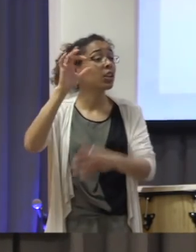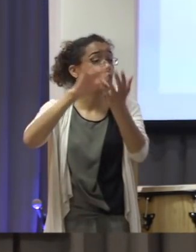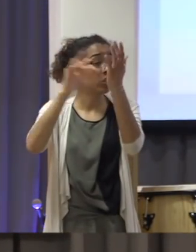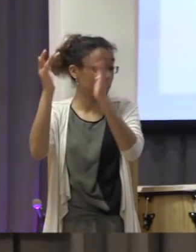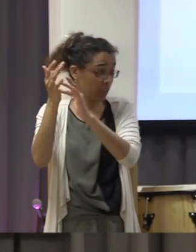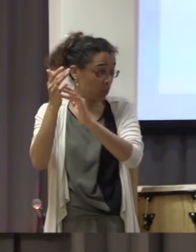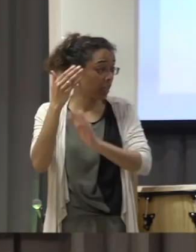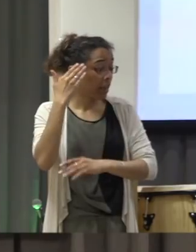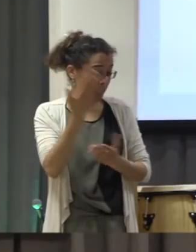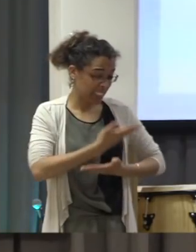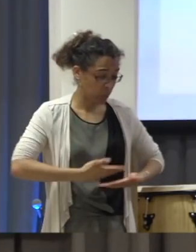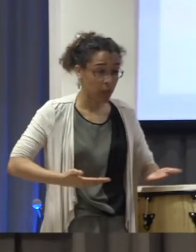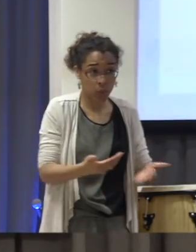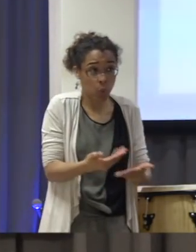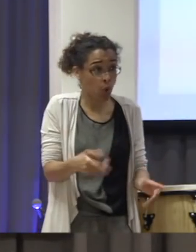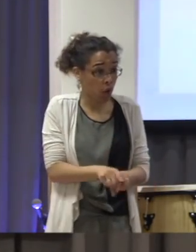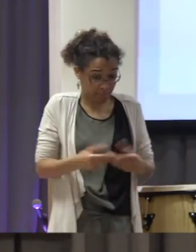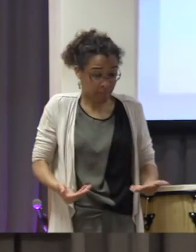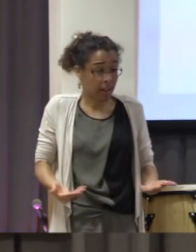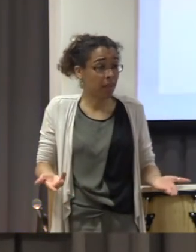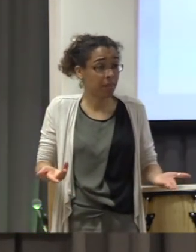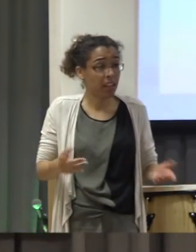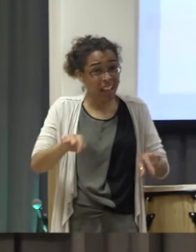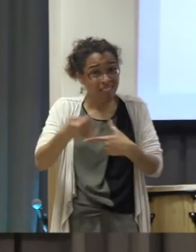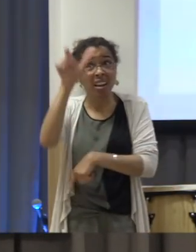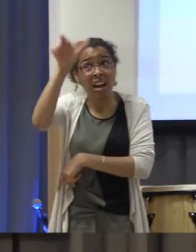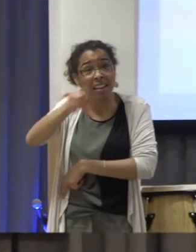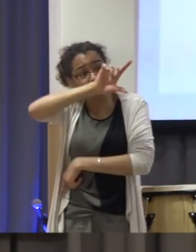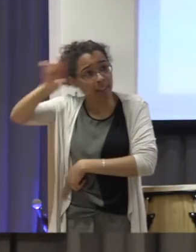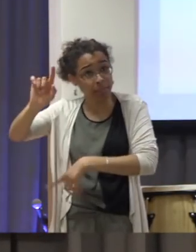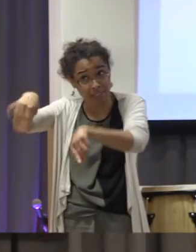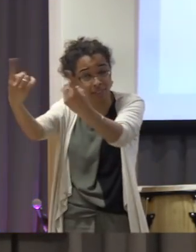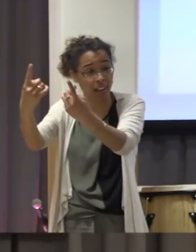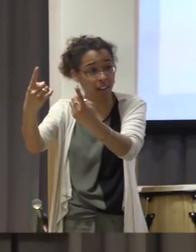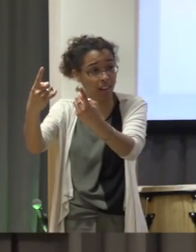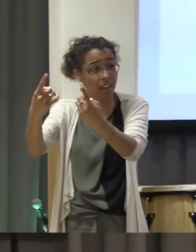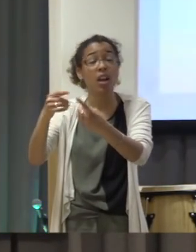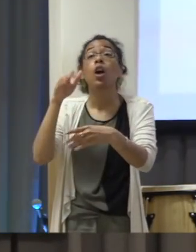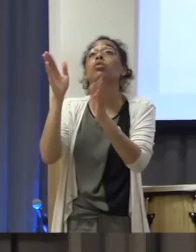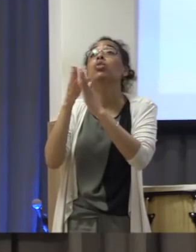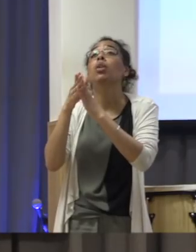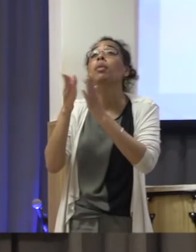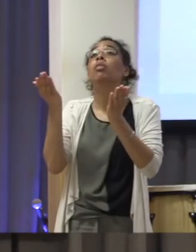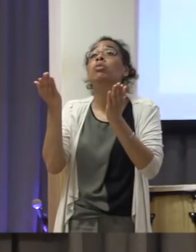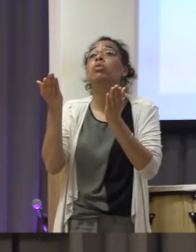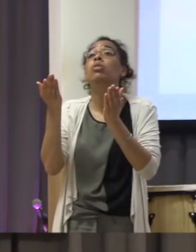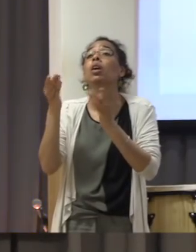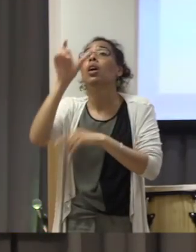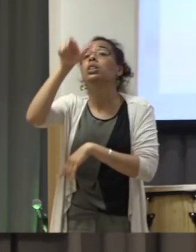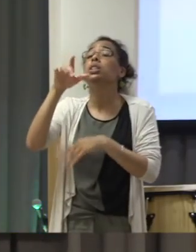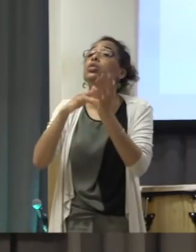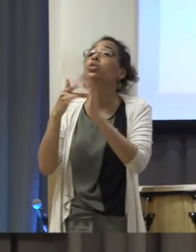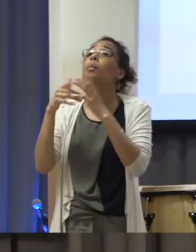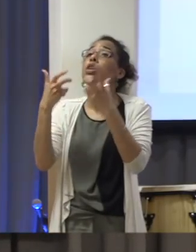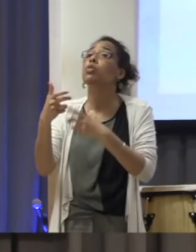situation est telle que tu vis, va à la pharmacie. Demande au pharmacien, Jésus qui est là, je veux